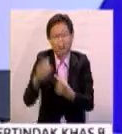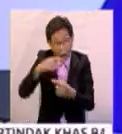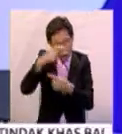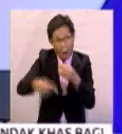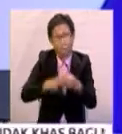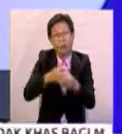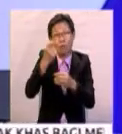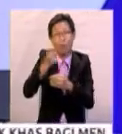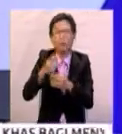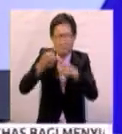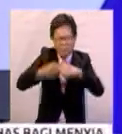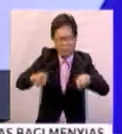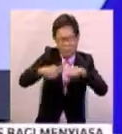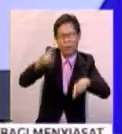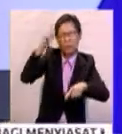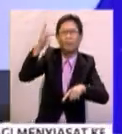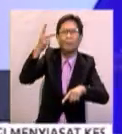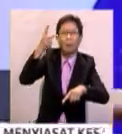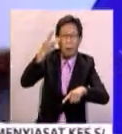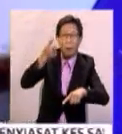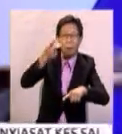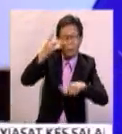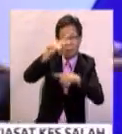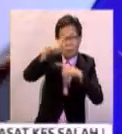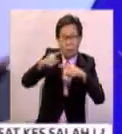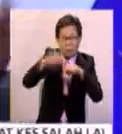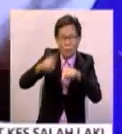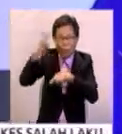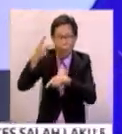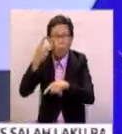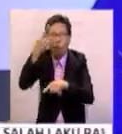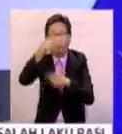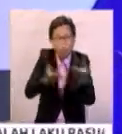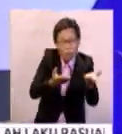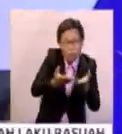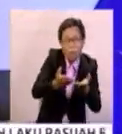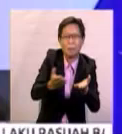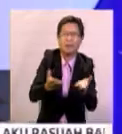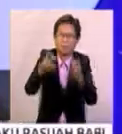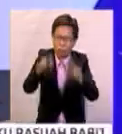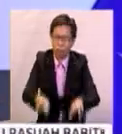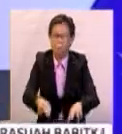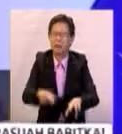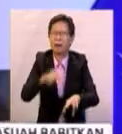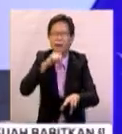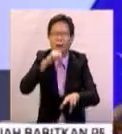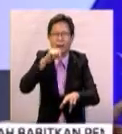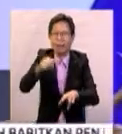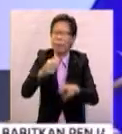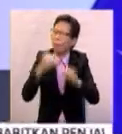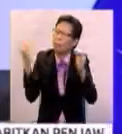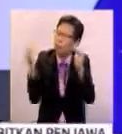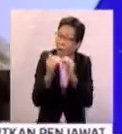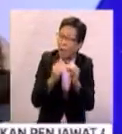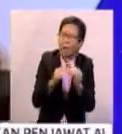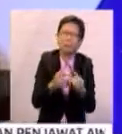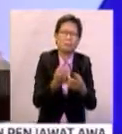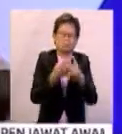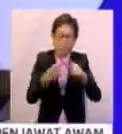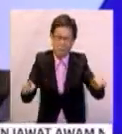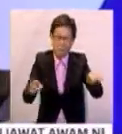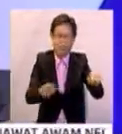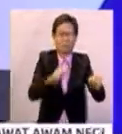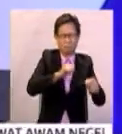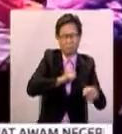politik, namun untuk berkhidmat kepada rakyat kita tidak wajar menggunakan perbezaan kelompok, kaum atau agama